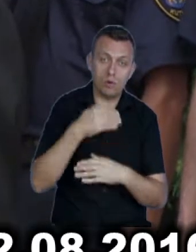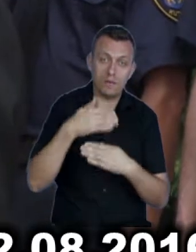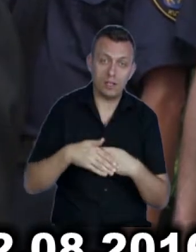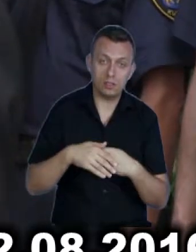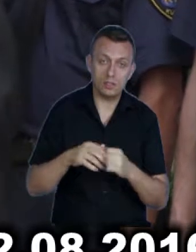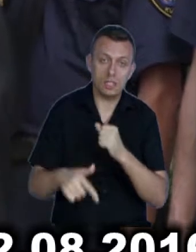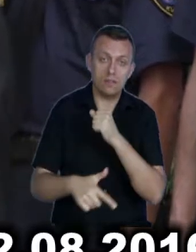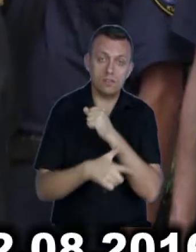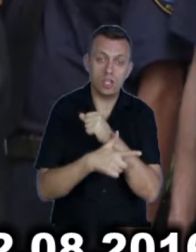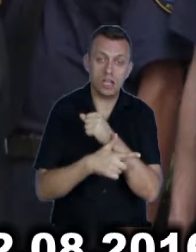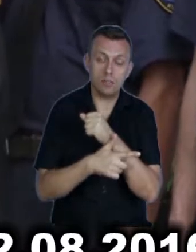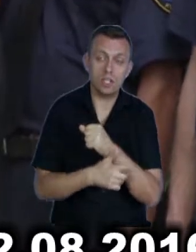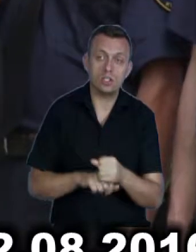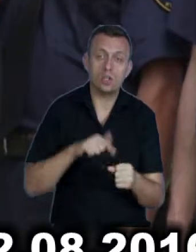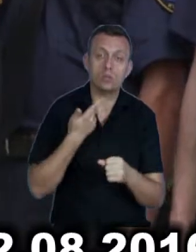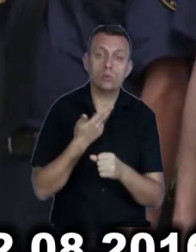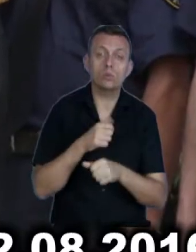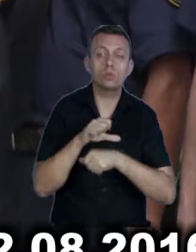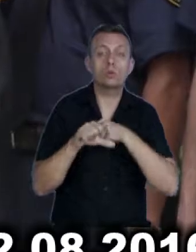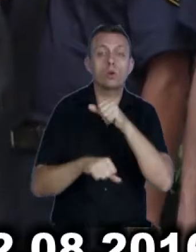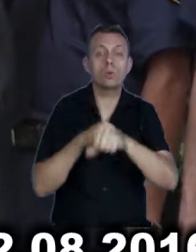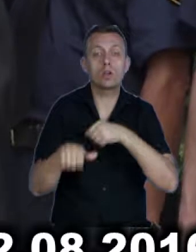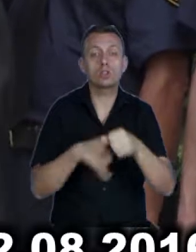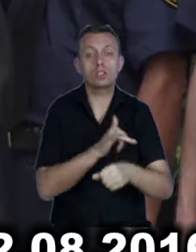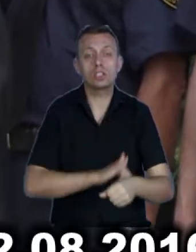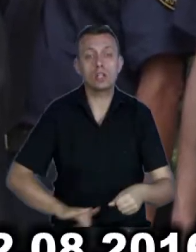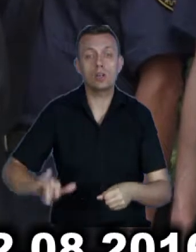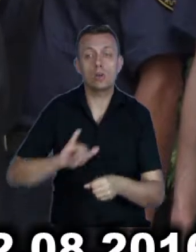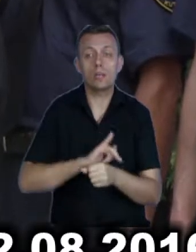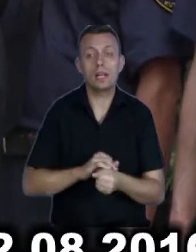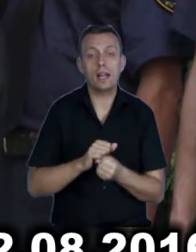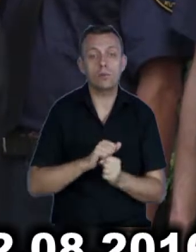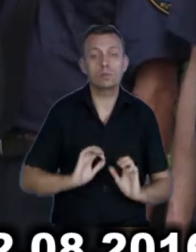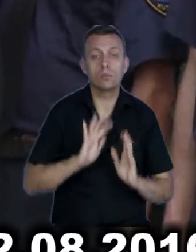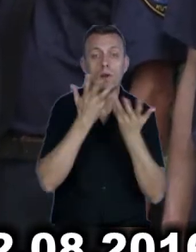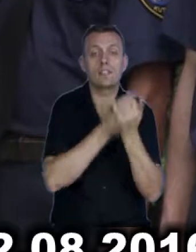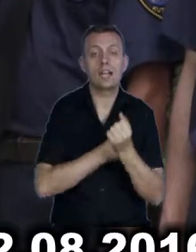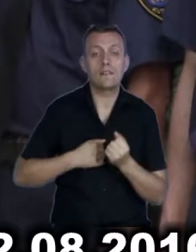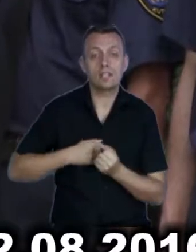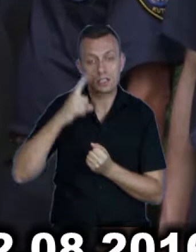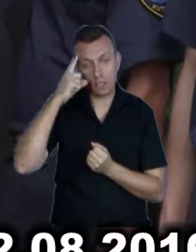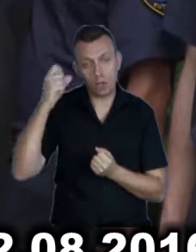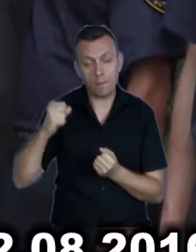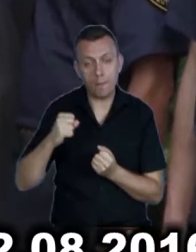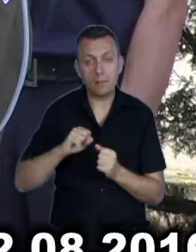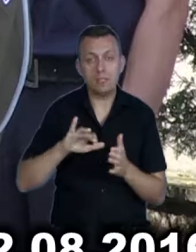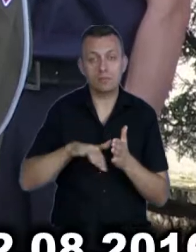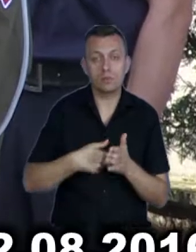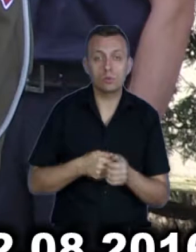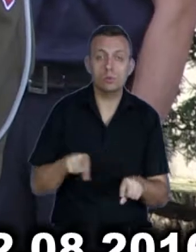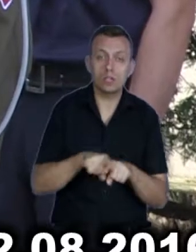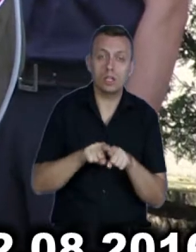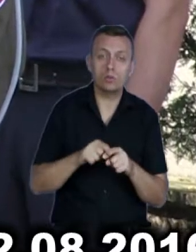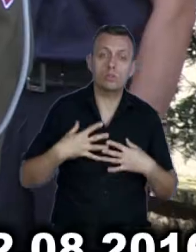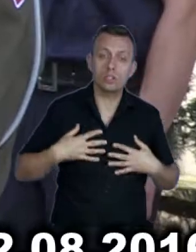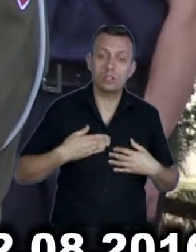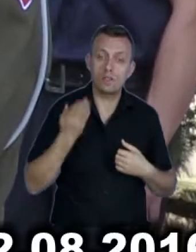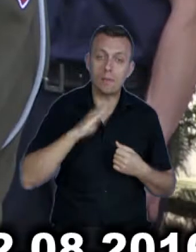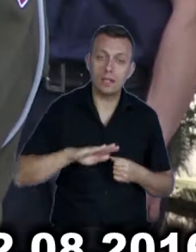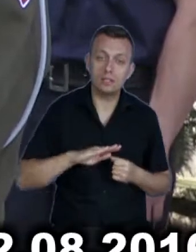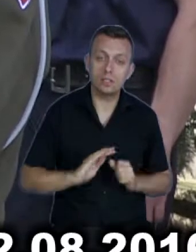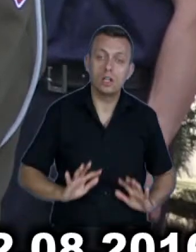Warszawskiego pamięć o poświęceniu mieszkańców tego miasta jest wciąż żywa, także tutaj w Kutnie. W Powstaniu